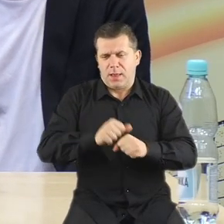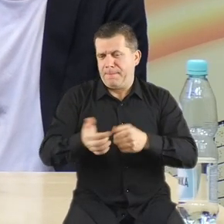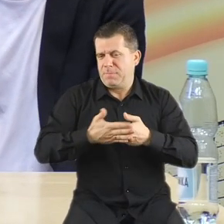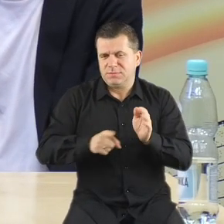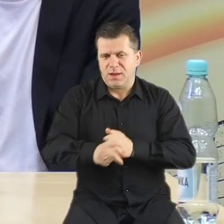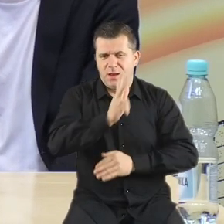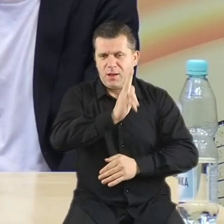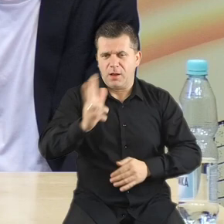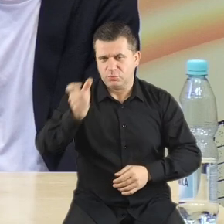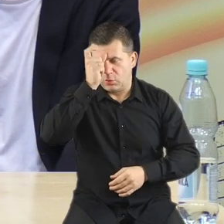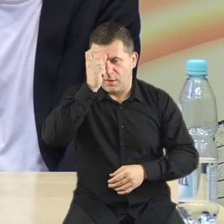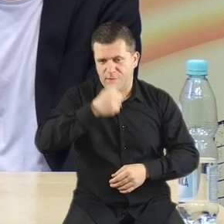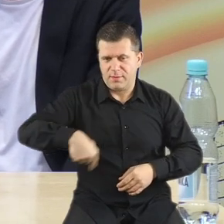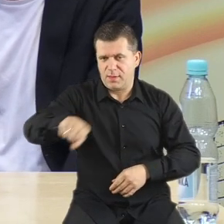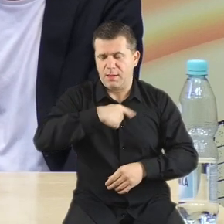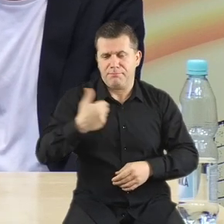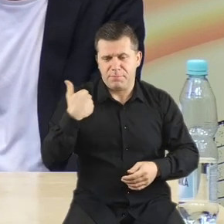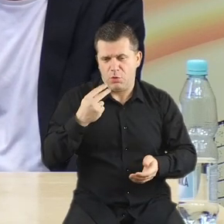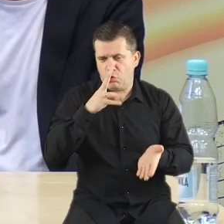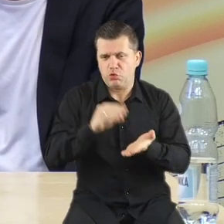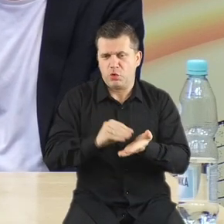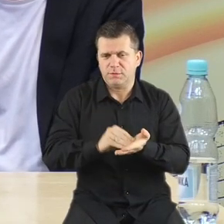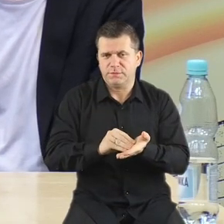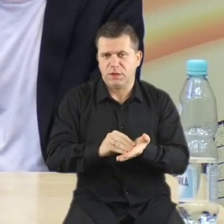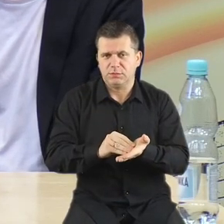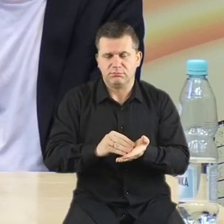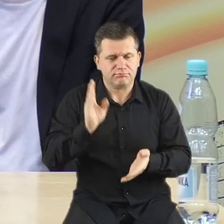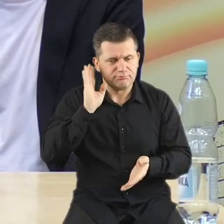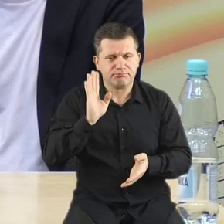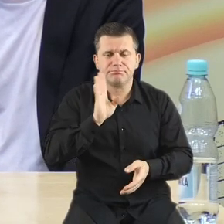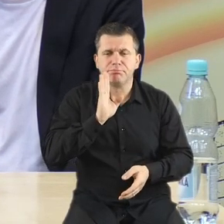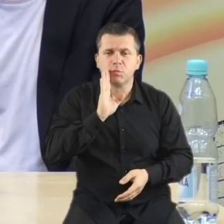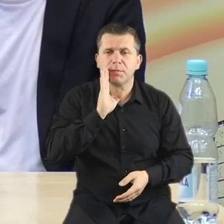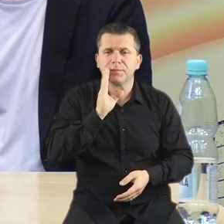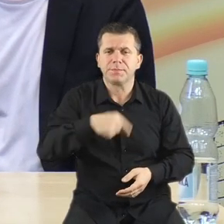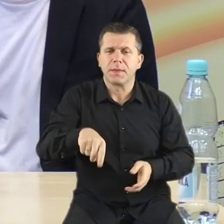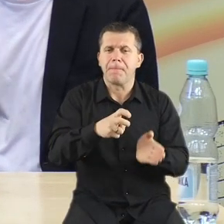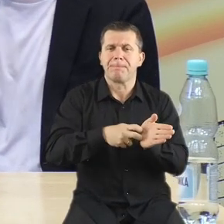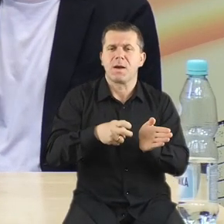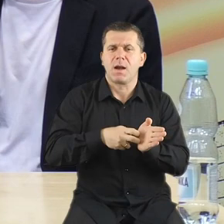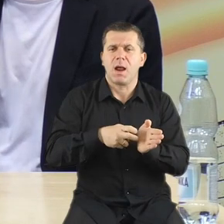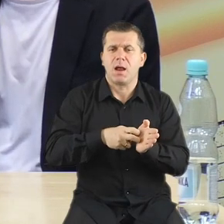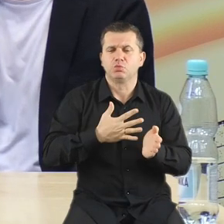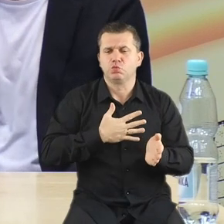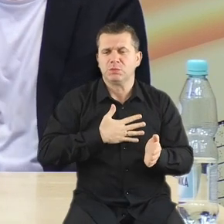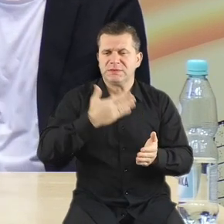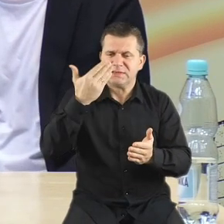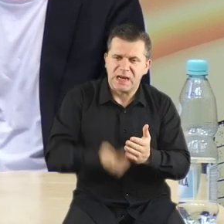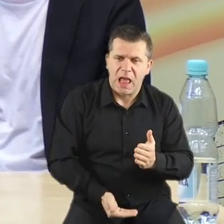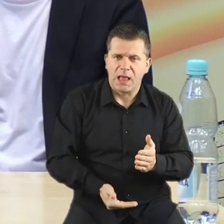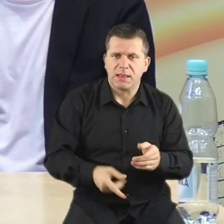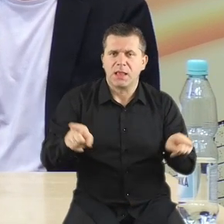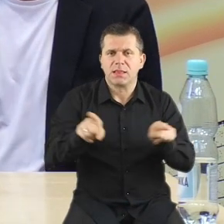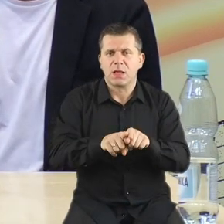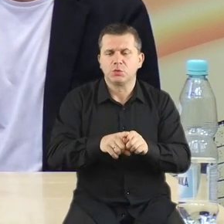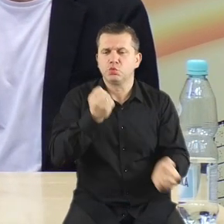każdemu, dlatego że wydaje mi się, że każdy z nas doświadczył lub doświadcza właśnie takiego braku straty, ale